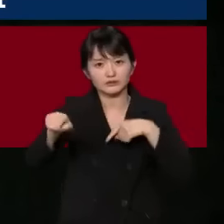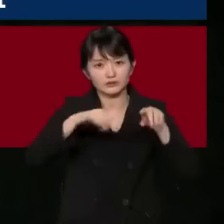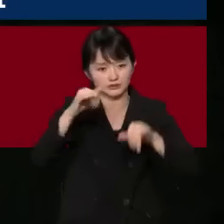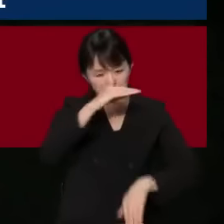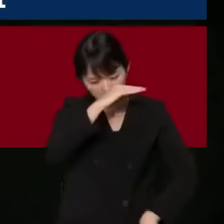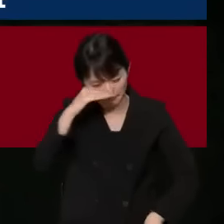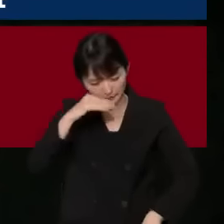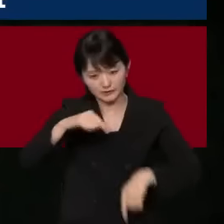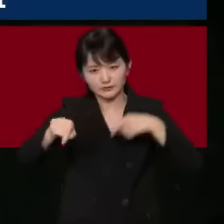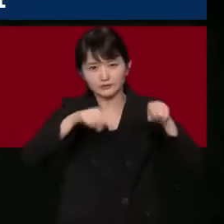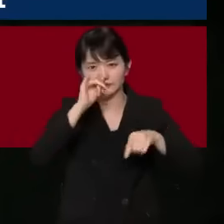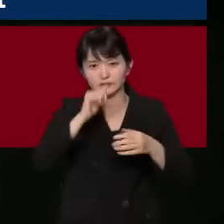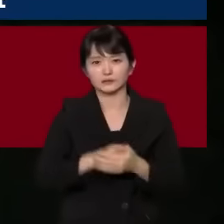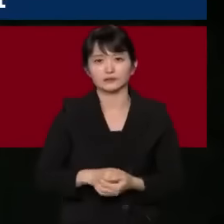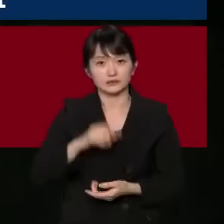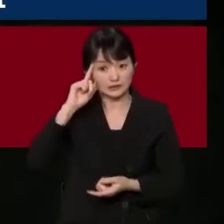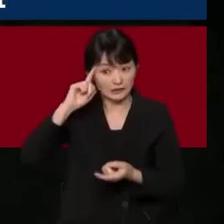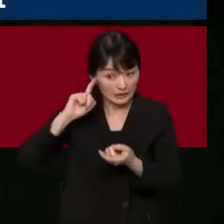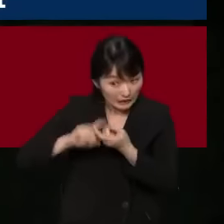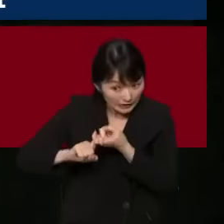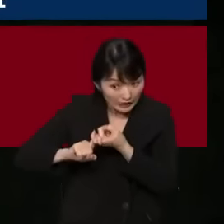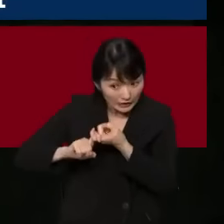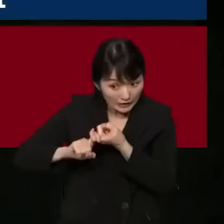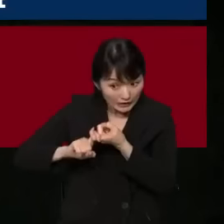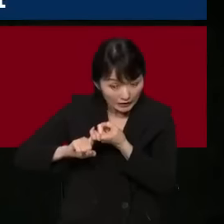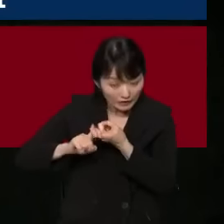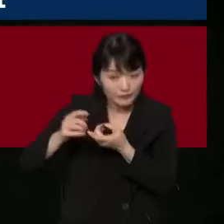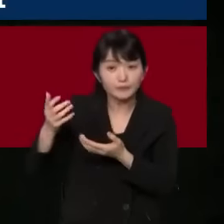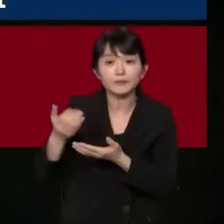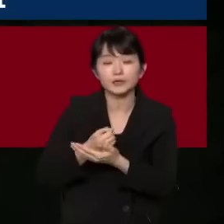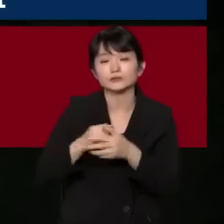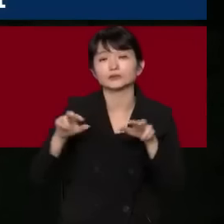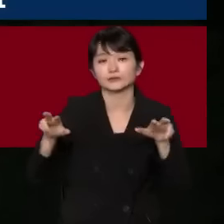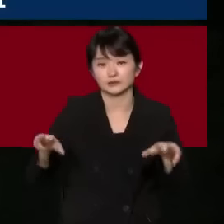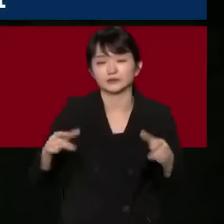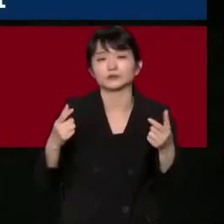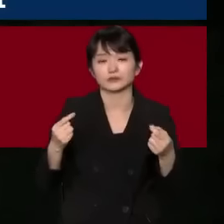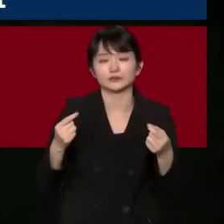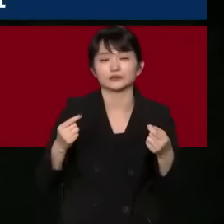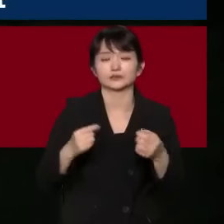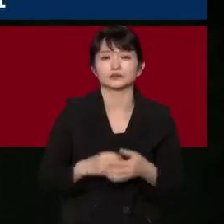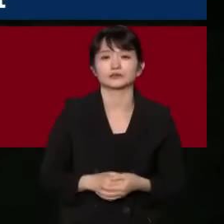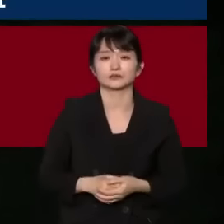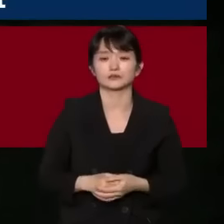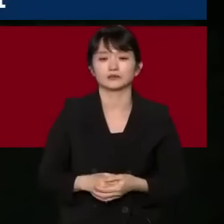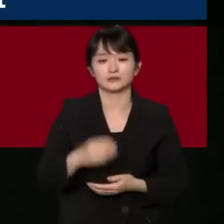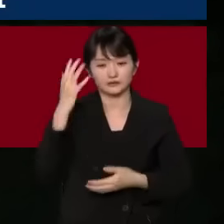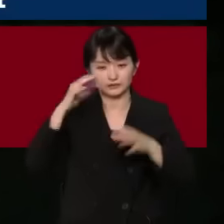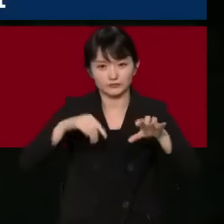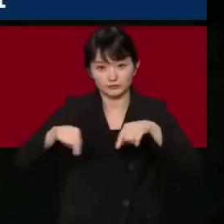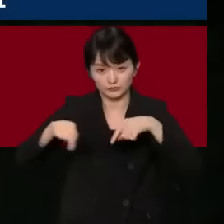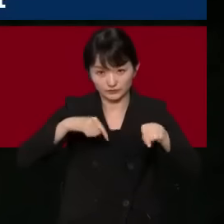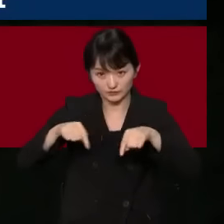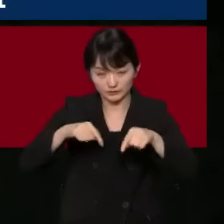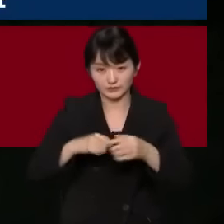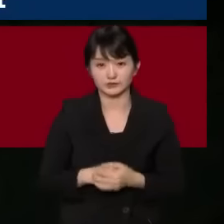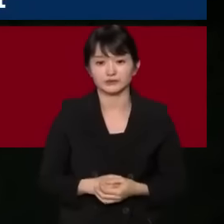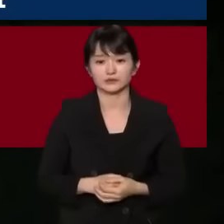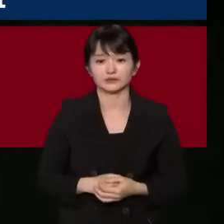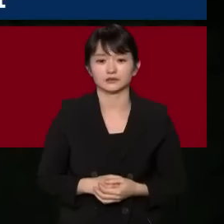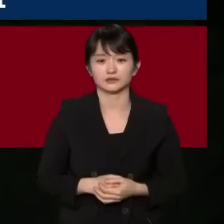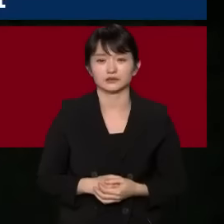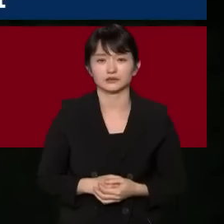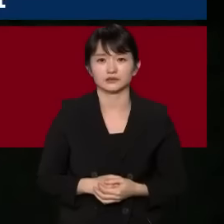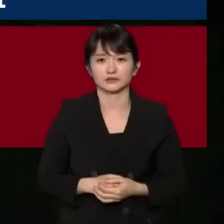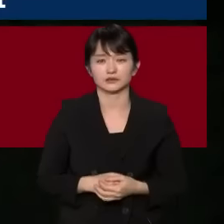정치한다고 생각합니다. 절대 관심을 놓지 마시고 계속해서 지금처럼 좀 대한민국 정치가 정말 3류가 아니라 1류가 될